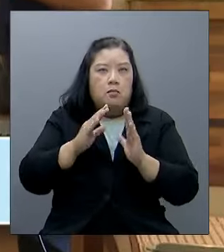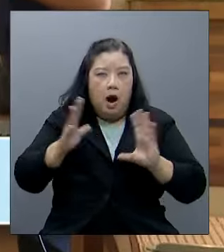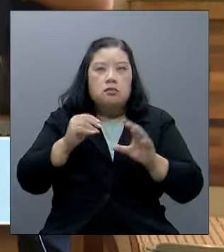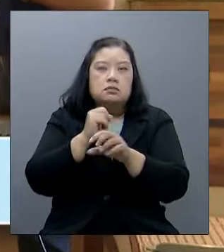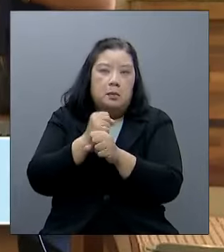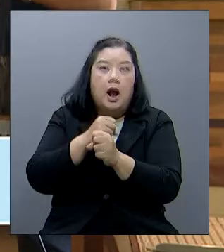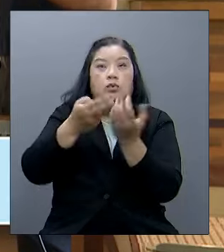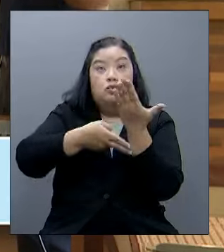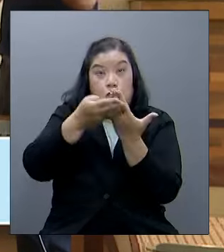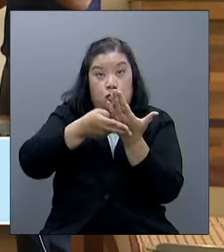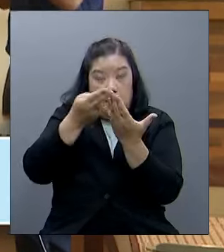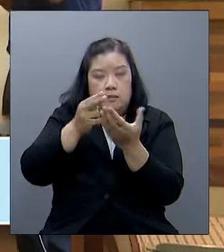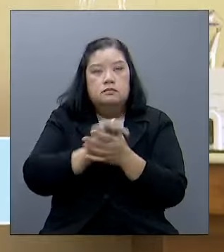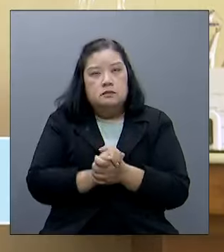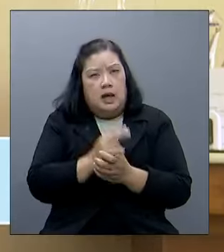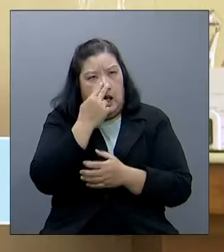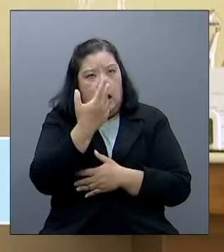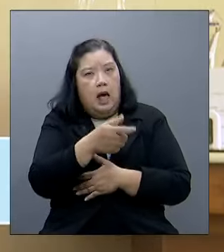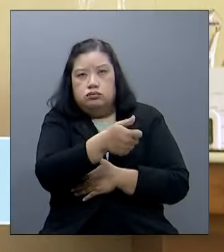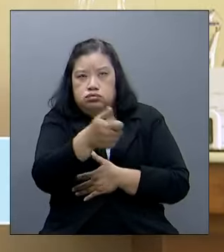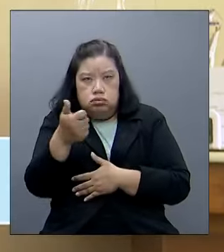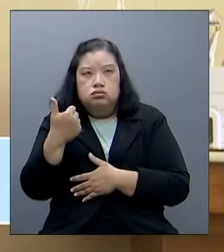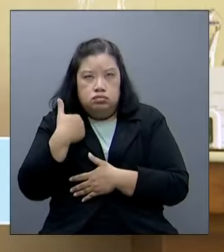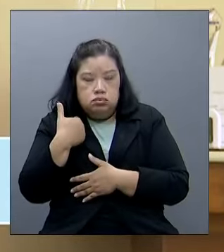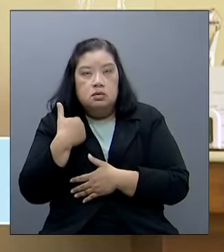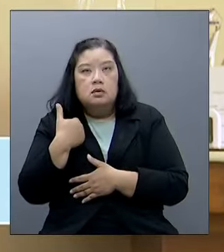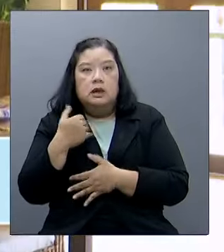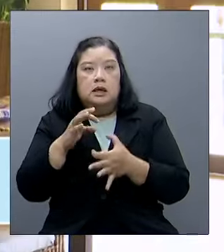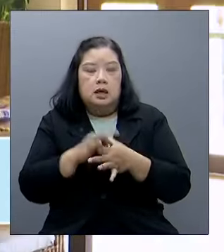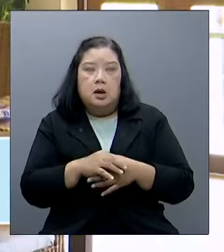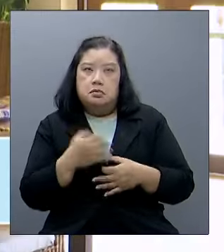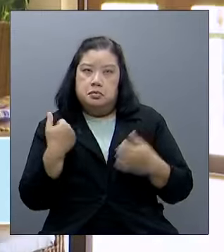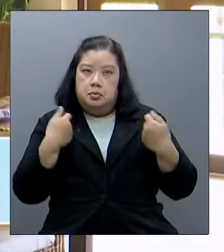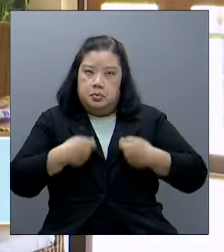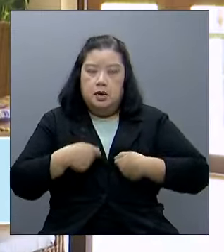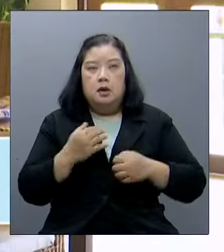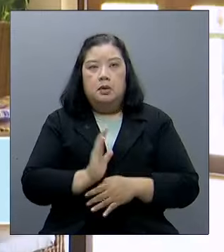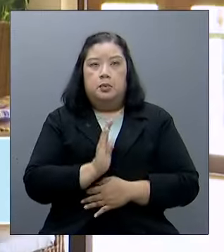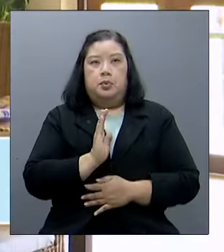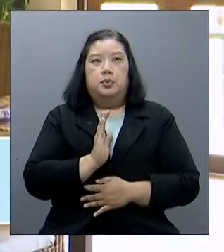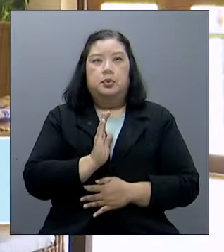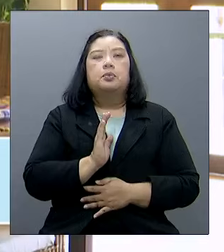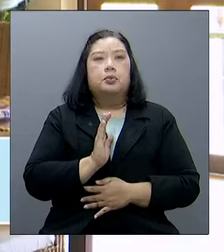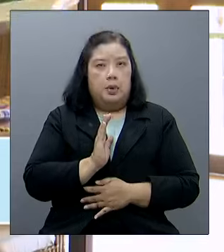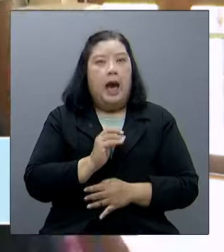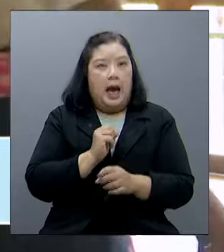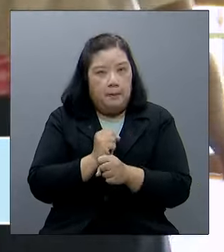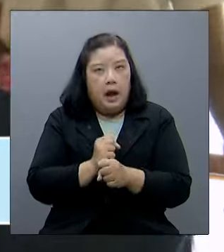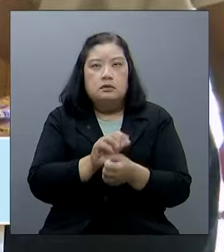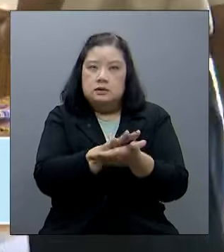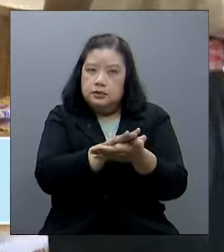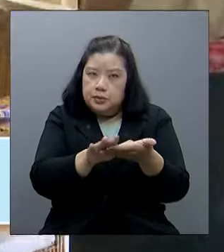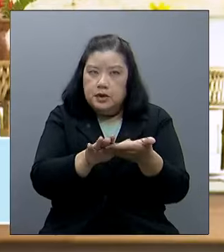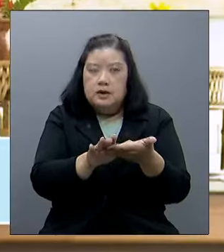แล้วก็เราได้เห็นพัฒนาการของน้องๆนะครับเรื่องบุคลิกภาพนะครับมีความมั่นใจนะครับมีความสะอาดสะอ้านมากขึ้นนะครับ